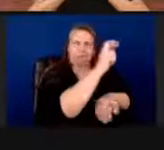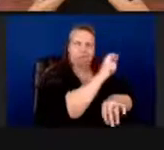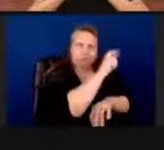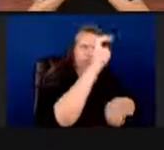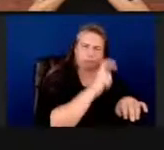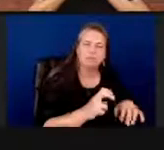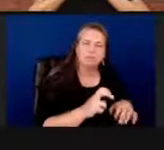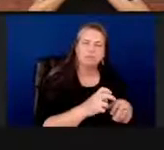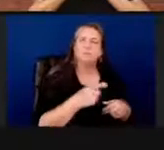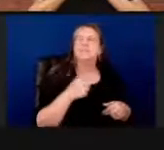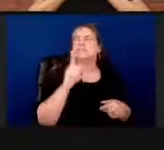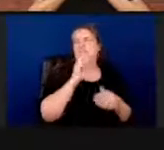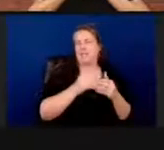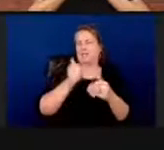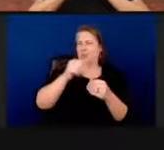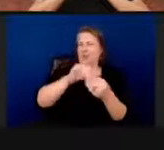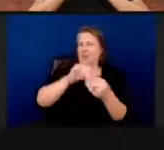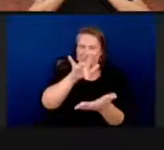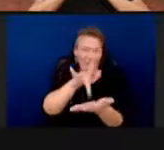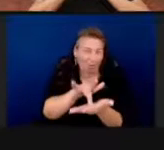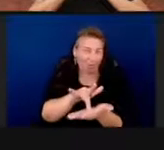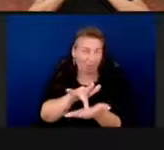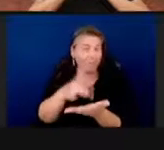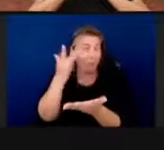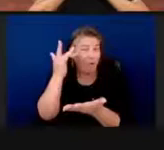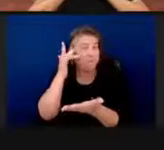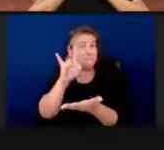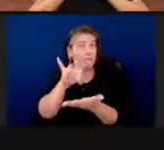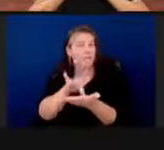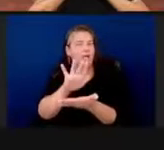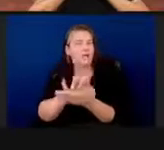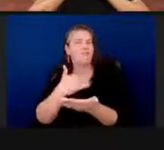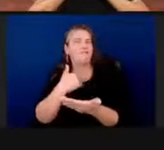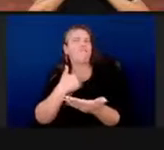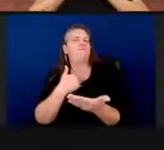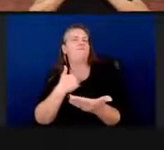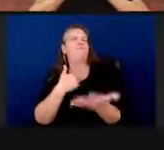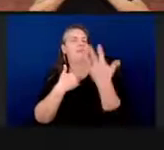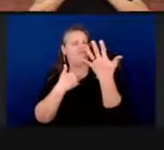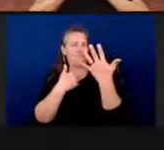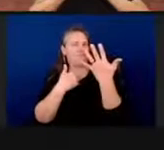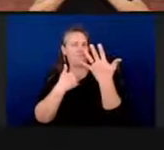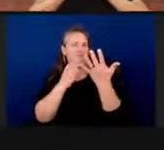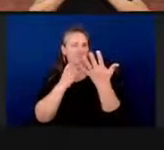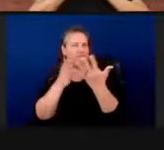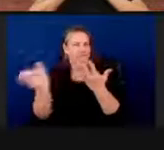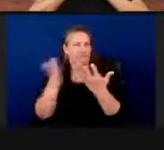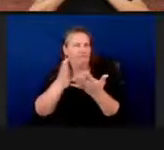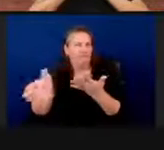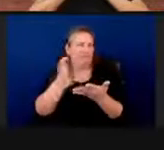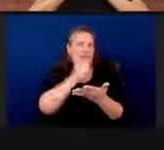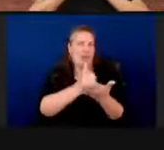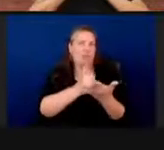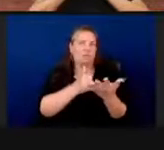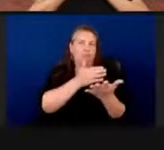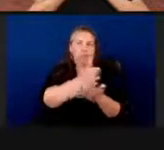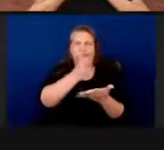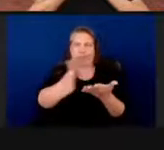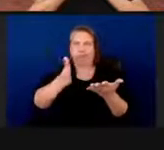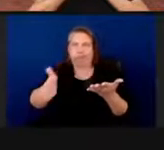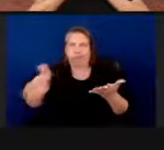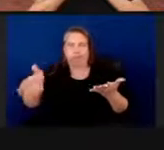التي يقومون بها. إذا من الأسهل ربما في المدرسة المتوسطة فلدينا 5 مستويات هي تضمن لنا